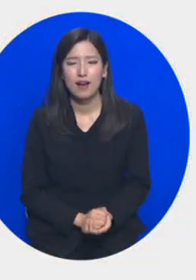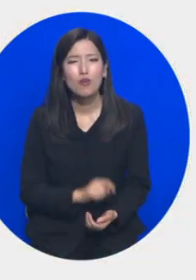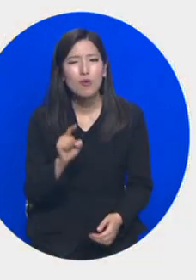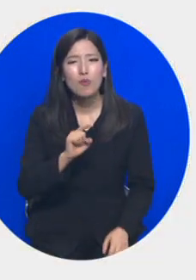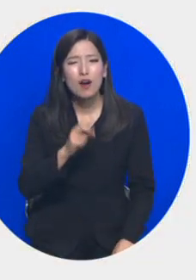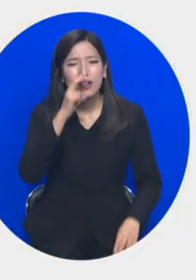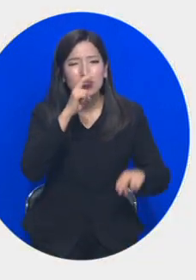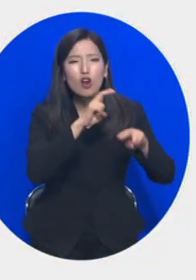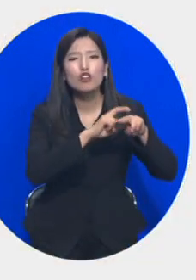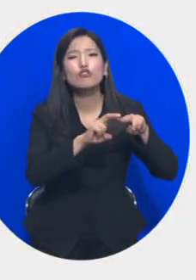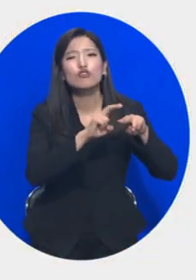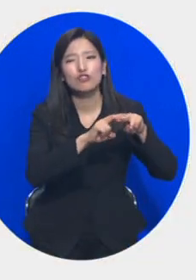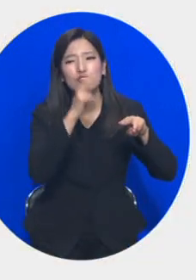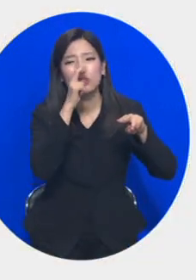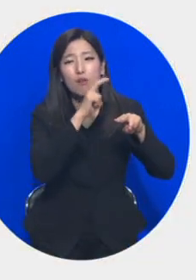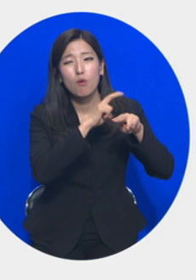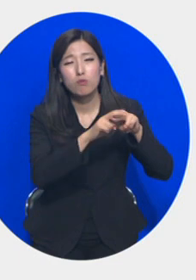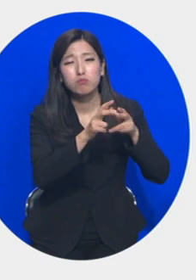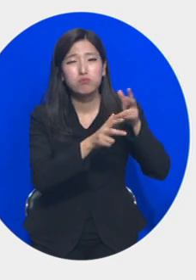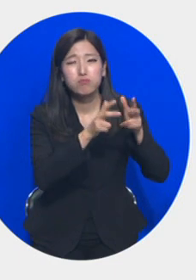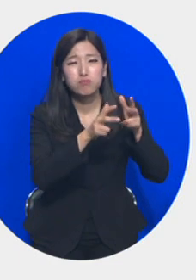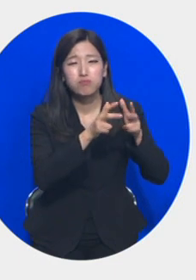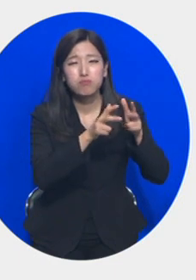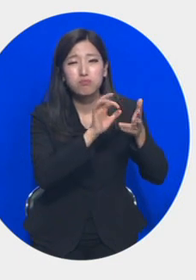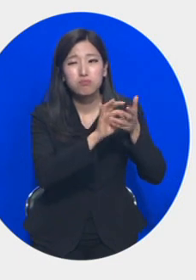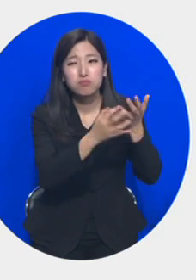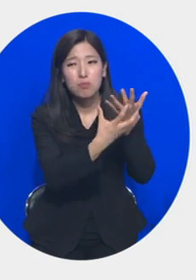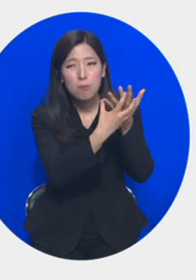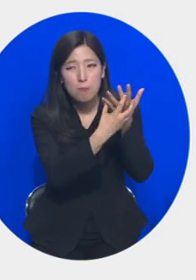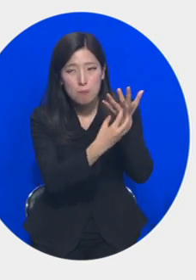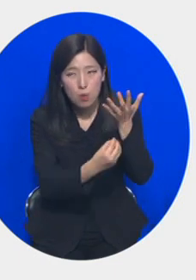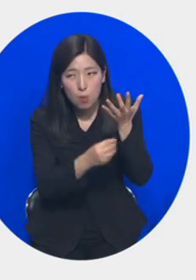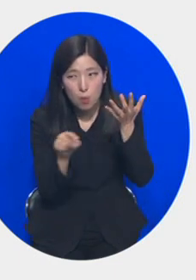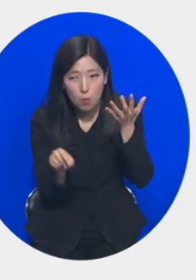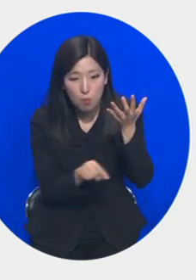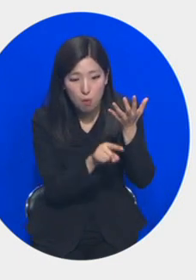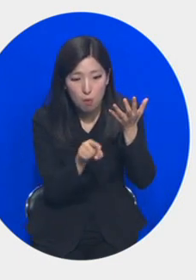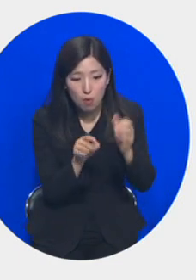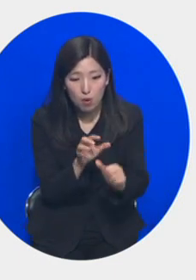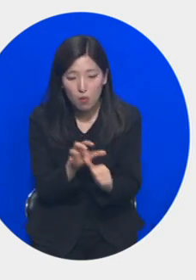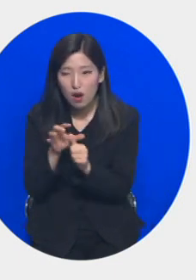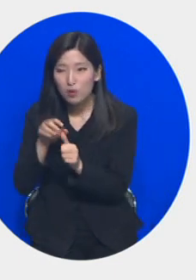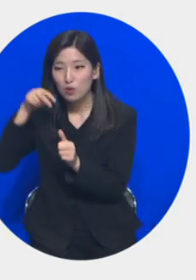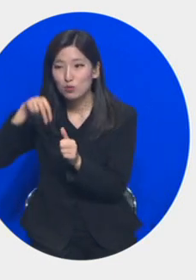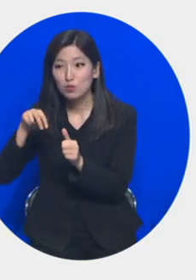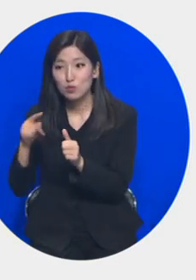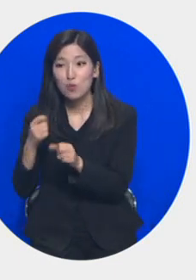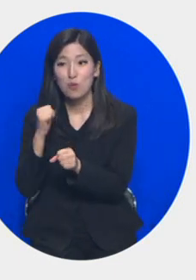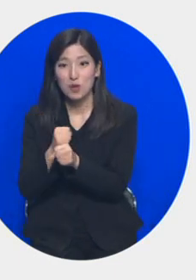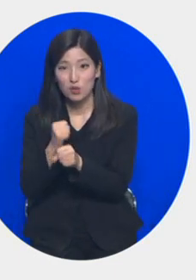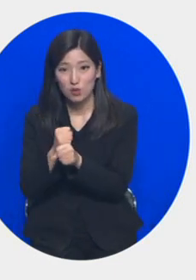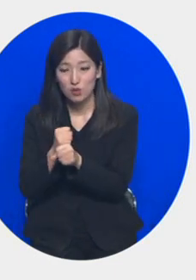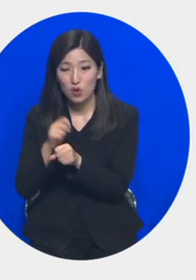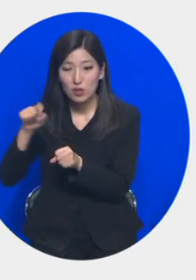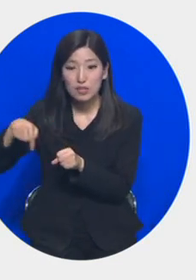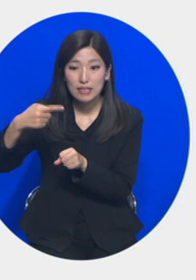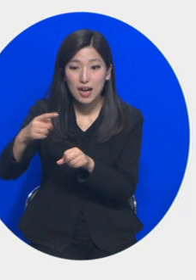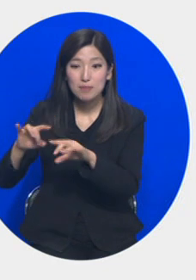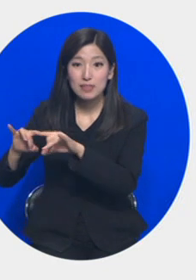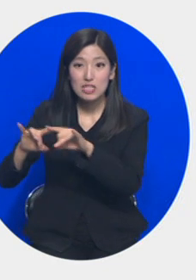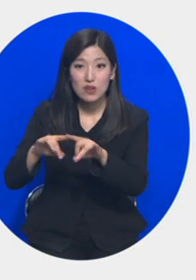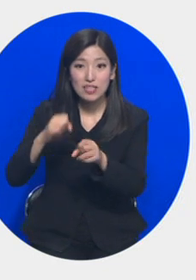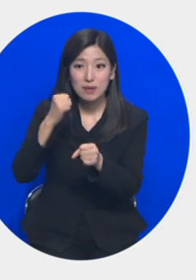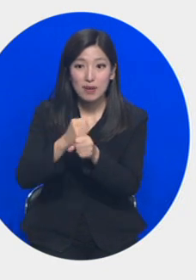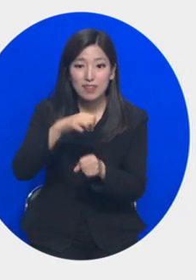석유와 공장의 공정에서 부산물로 발생한 수술을 말합니다 또 2부 생수를 이용해 전기를 만드는 곳이 바로